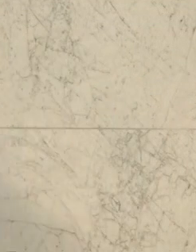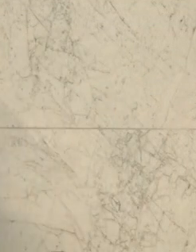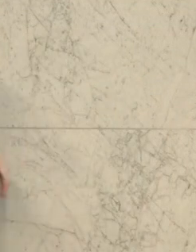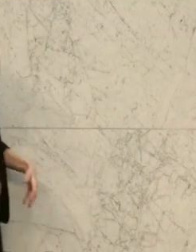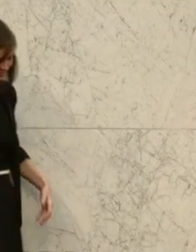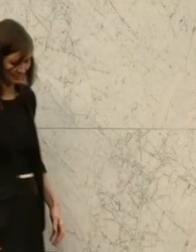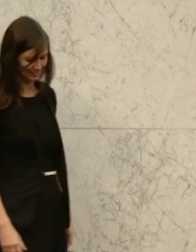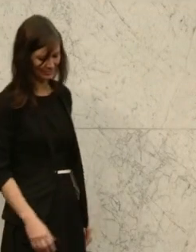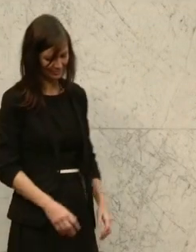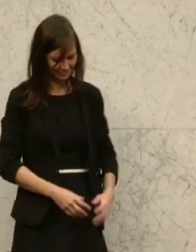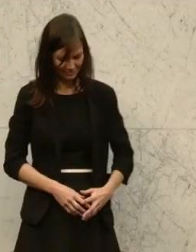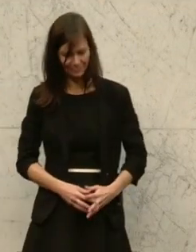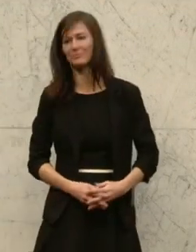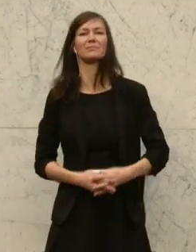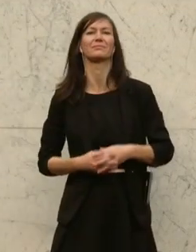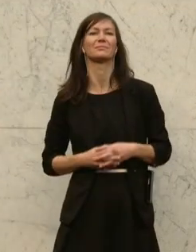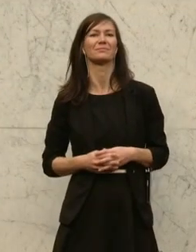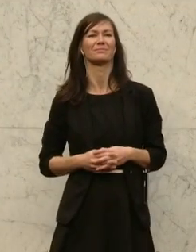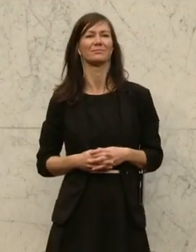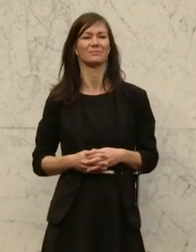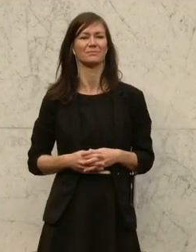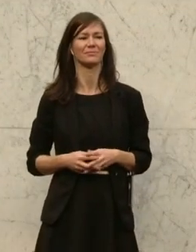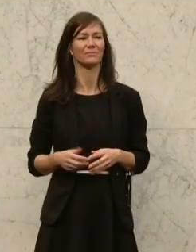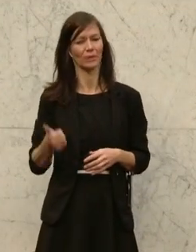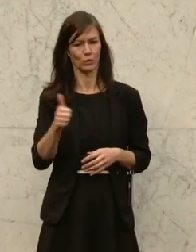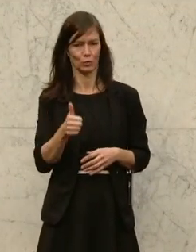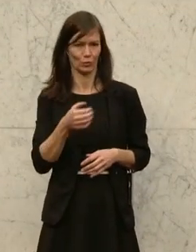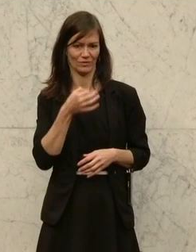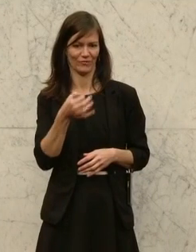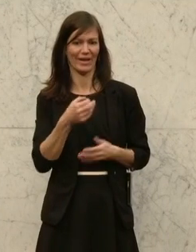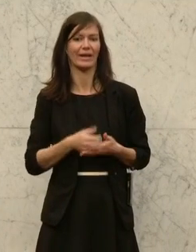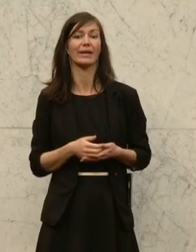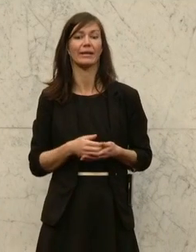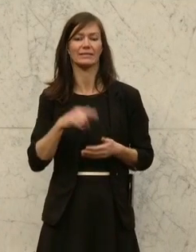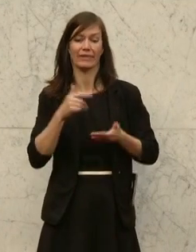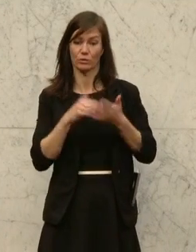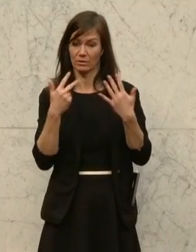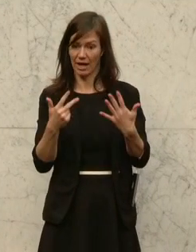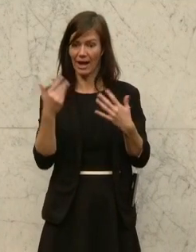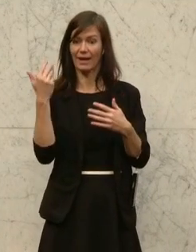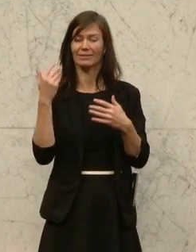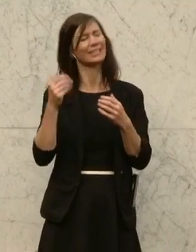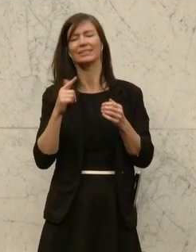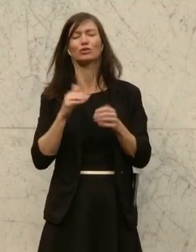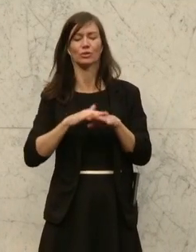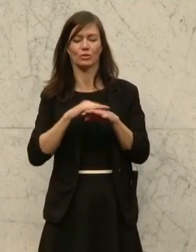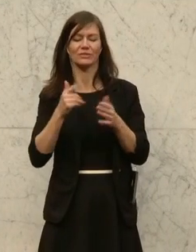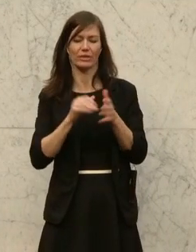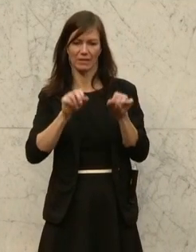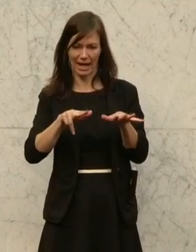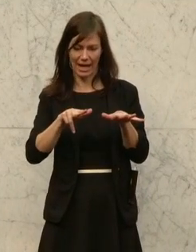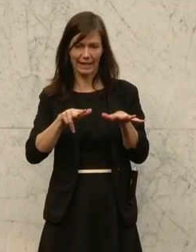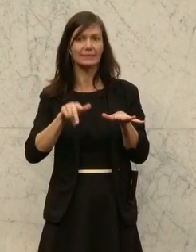Ja, gerne. Es gibt eine Masterarbeit aus dem Jahre 2018, demnach 70%